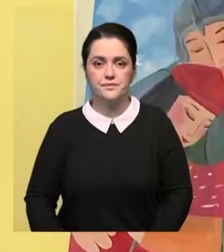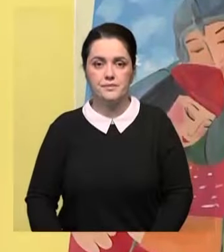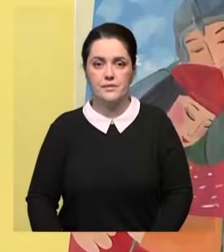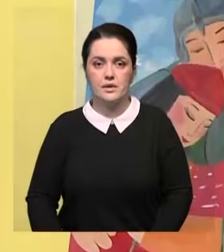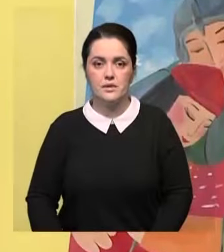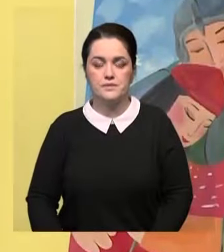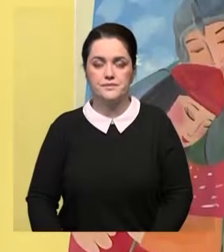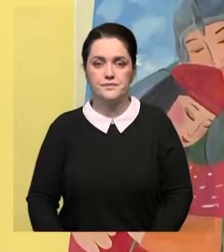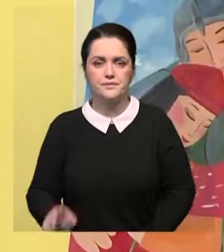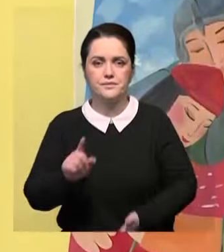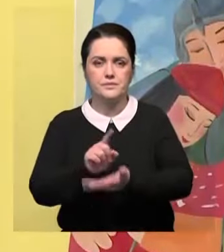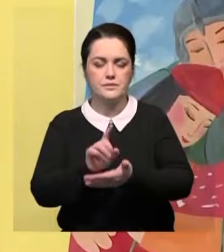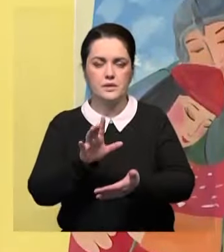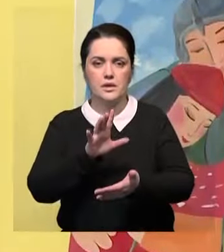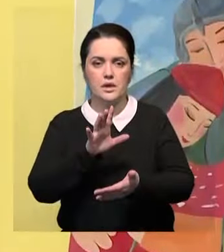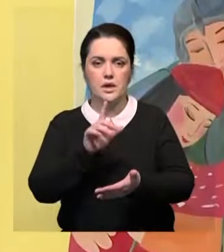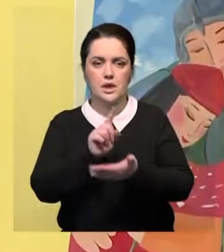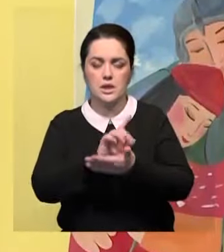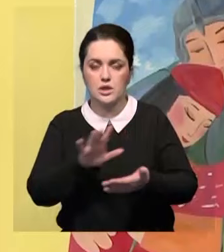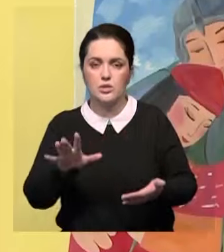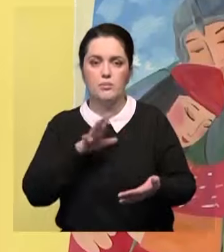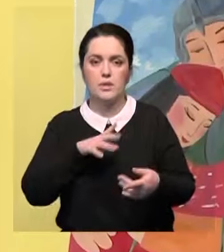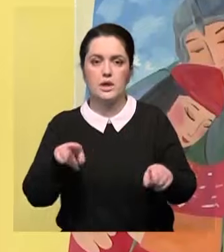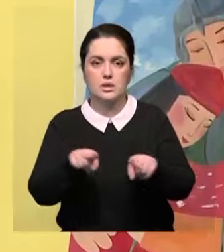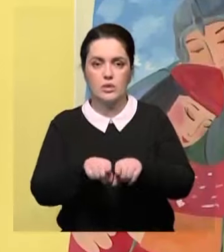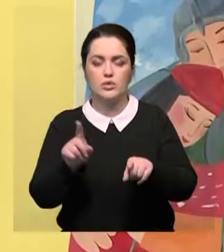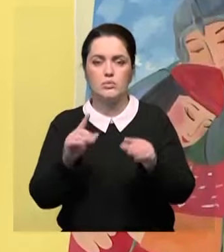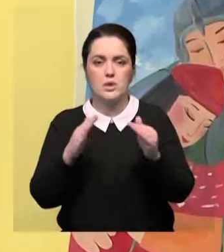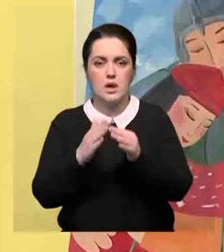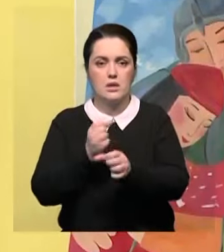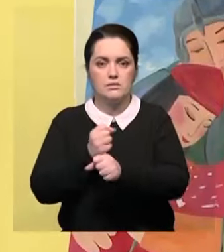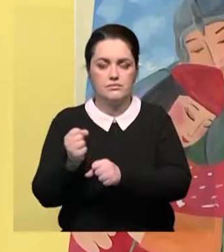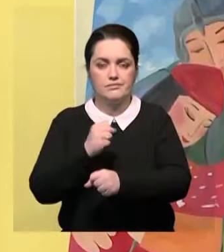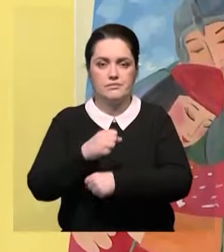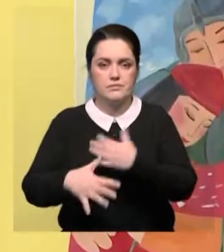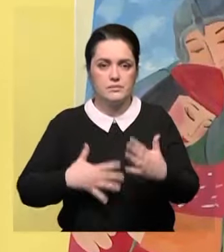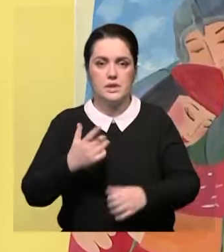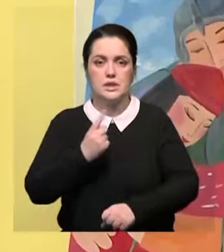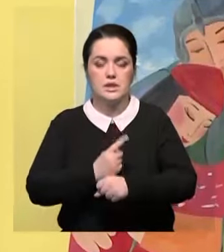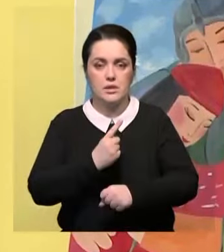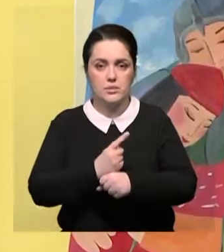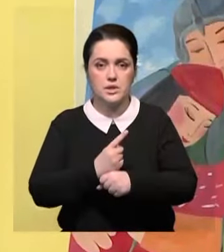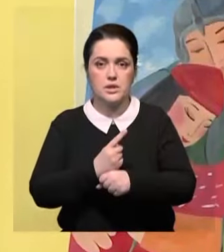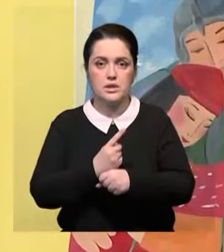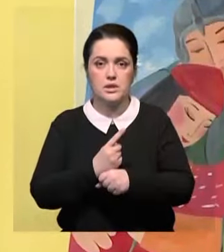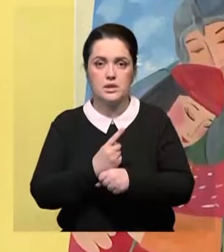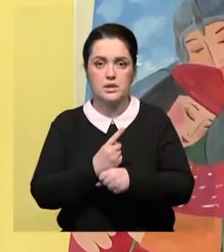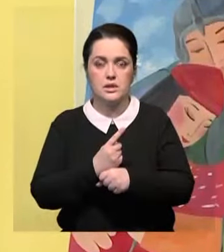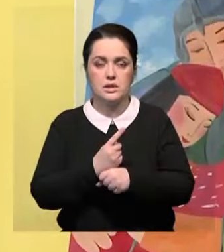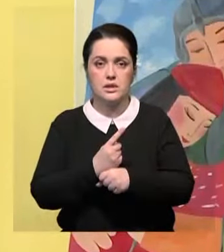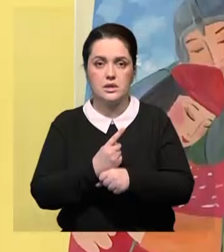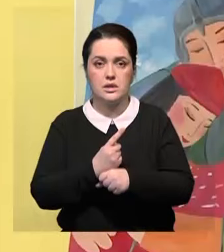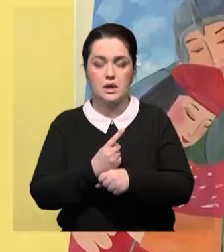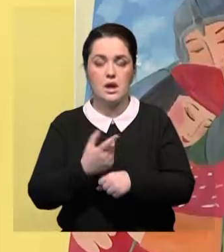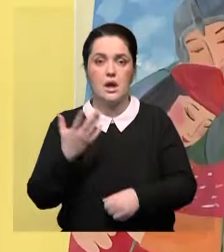должно быть такого, чтобы мы, было вообще домашнее насилие, в общем. Потому что,